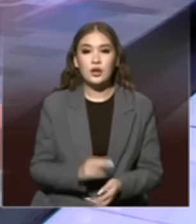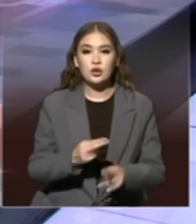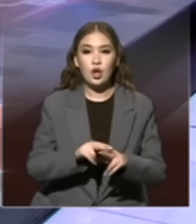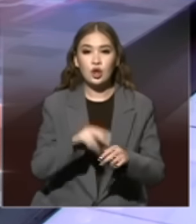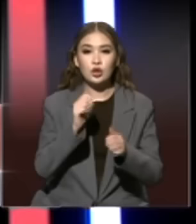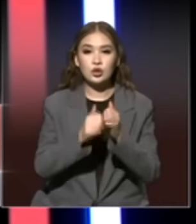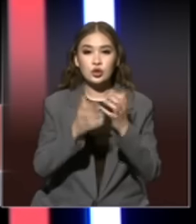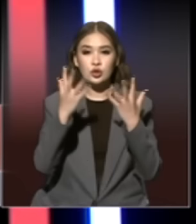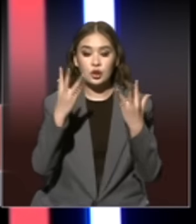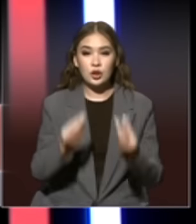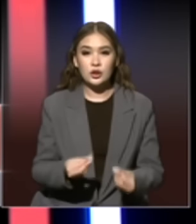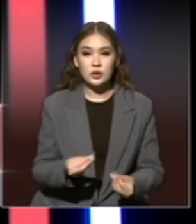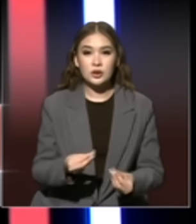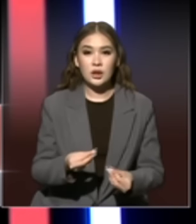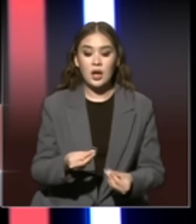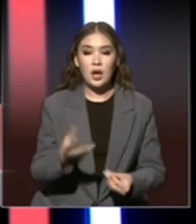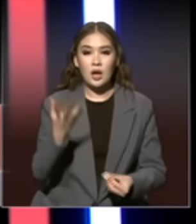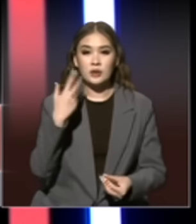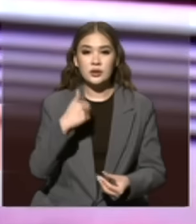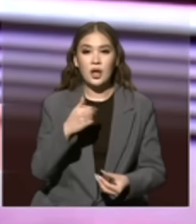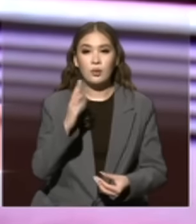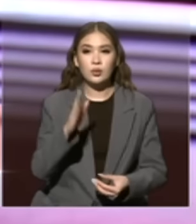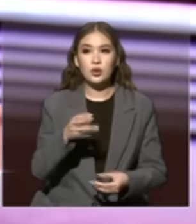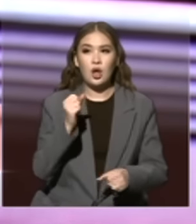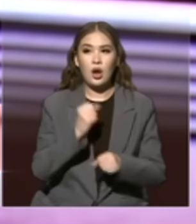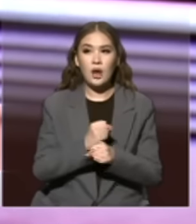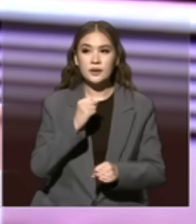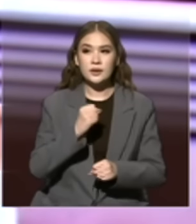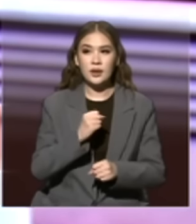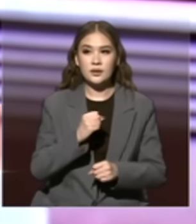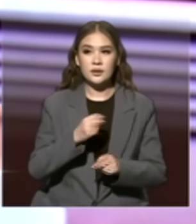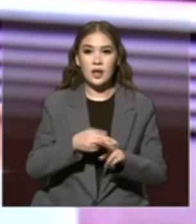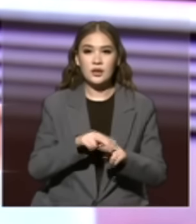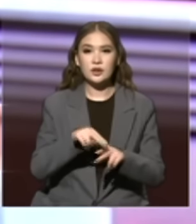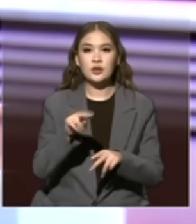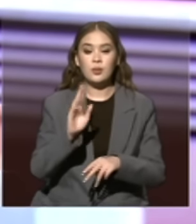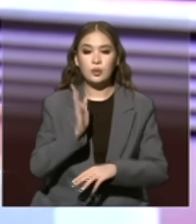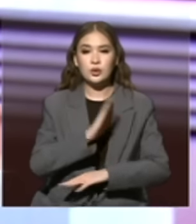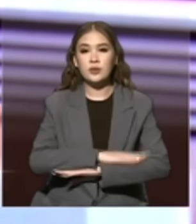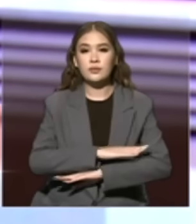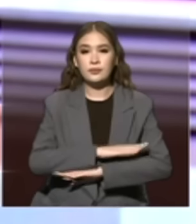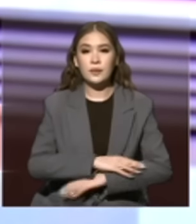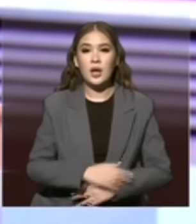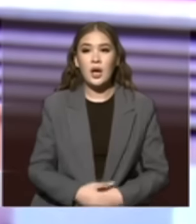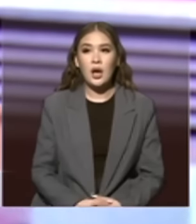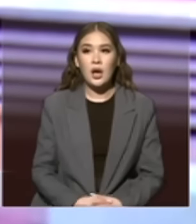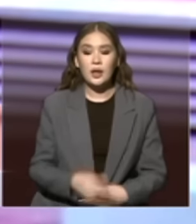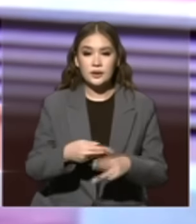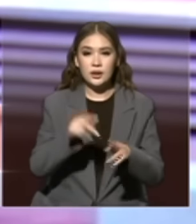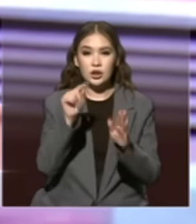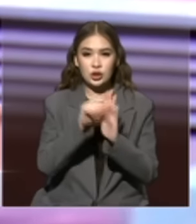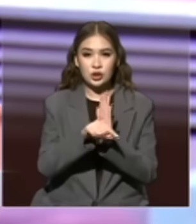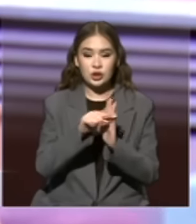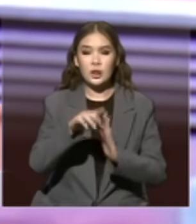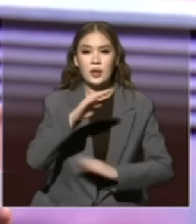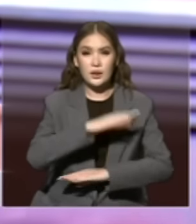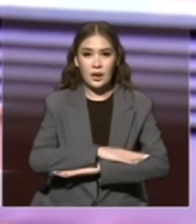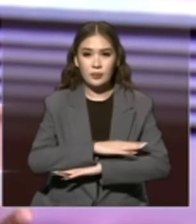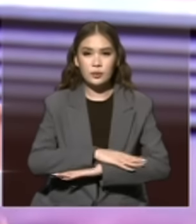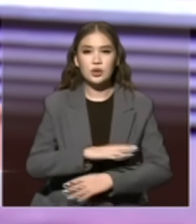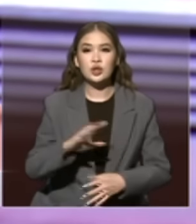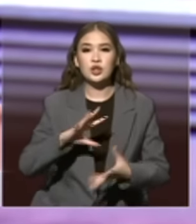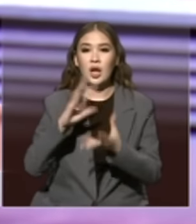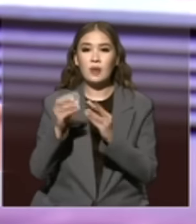күнделікті жазасын өтеу барысында бұл өте қатаң тәртібі бар ішкі. Иә. Ол ішкі тәртіп мына жалпы